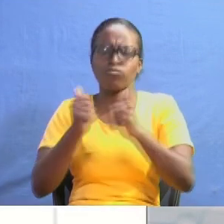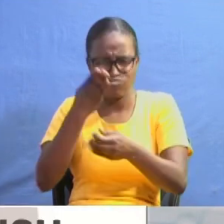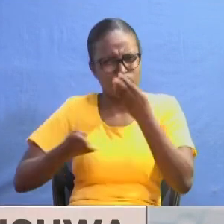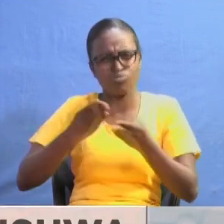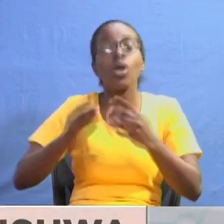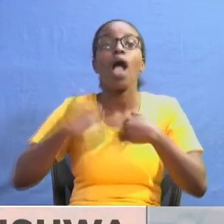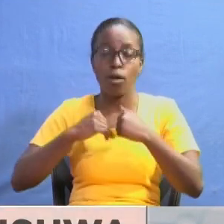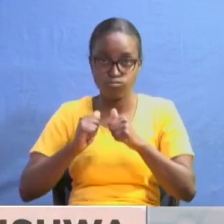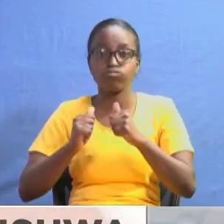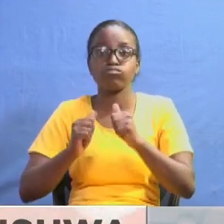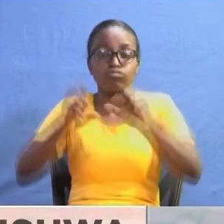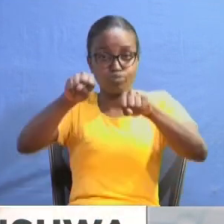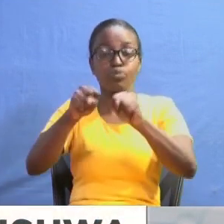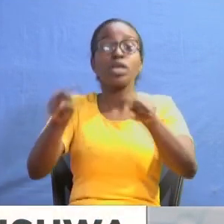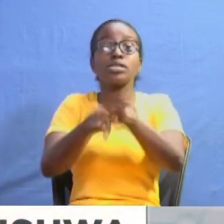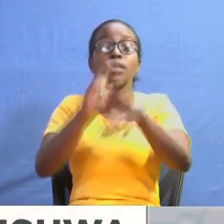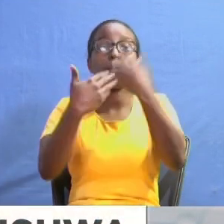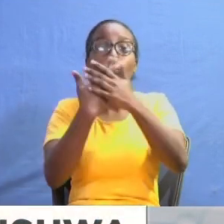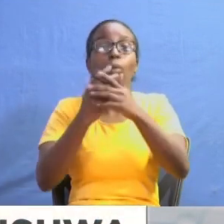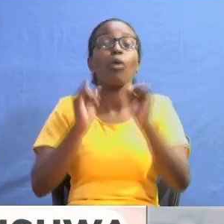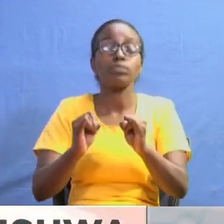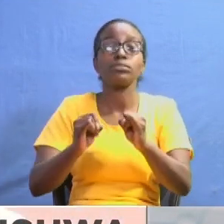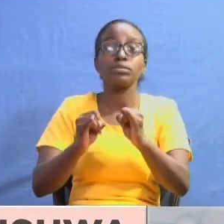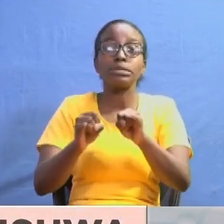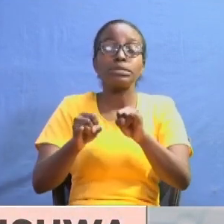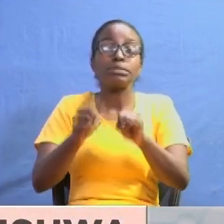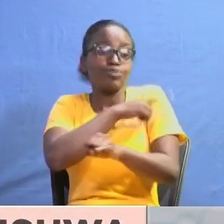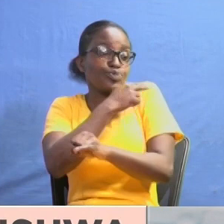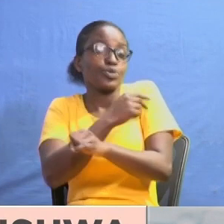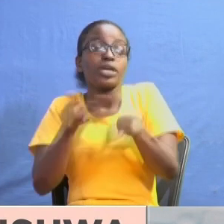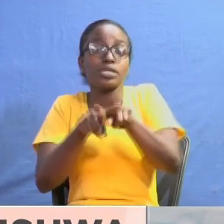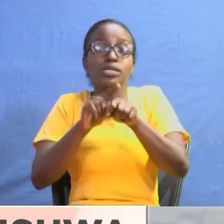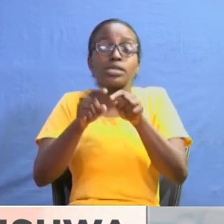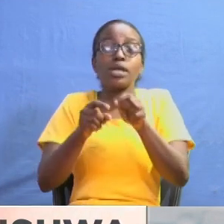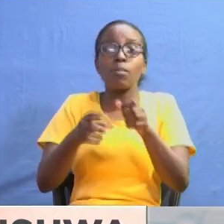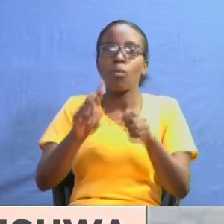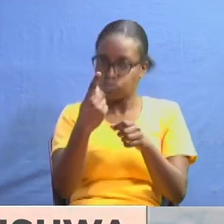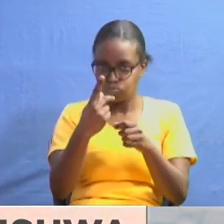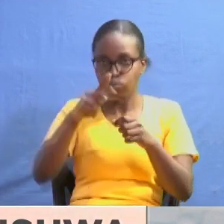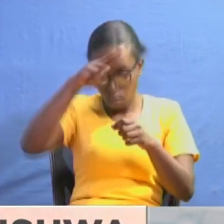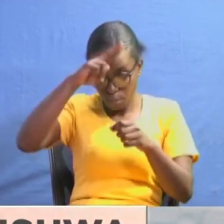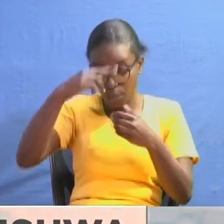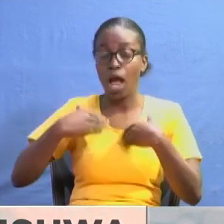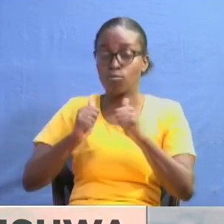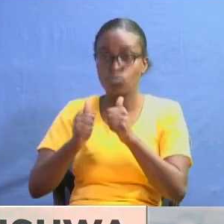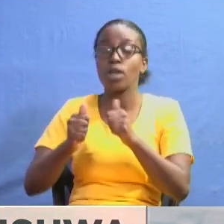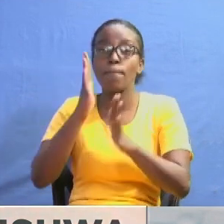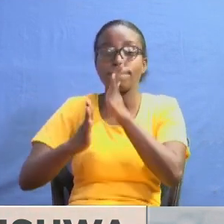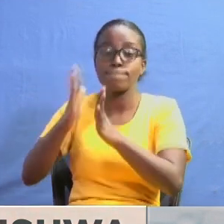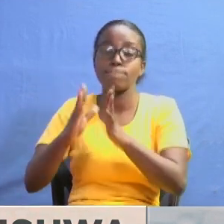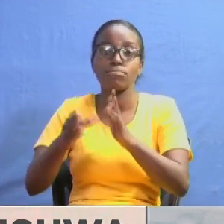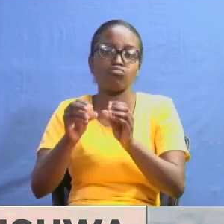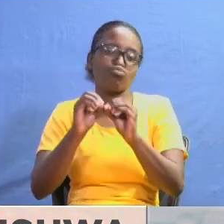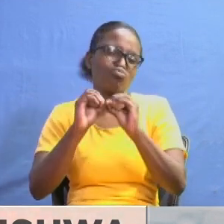kwamba mwakilishi wadi wa eneo hilo pamoja na maafisa wa polisi wanashirikiana kusukuma mipango ya kuwaondoa bila kushauriana